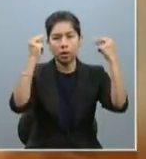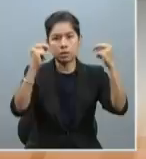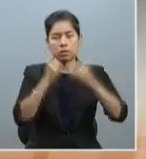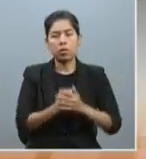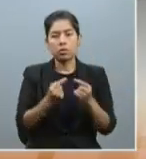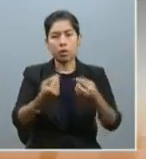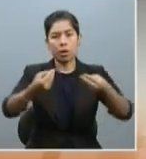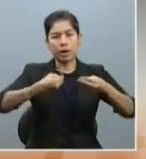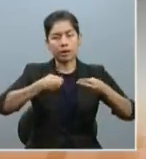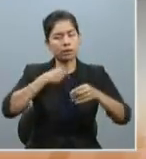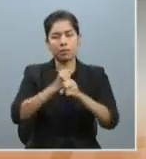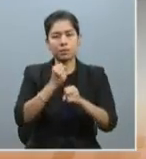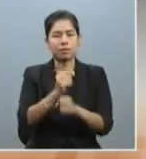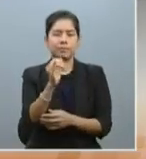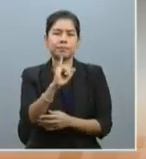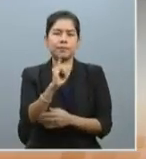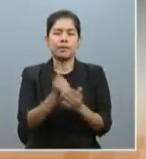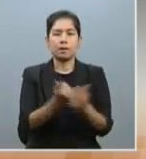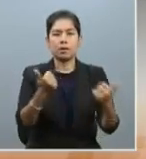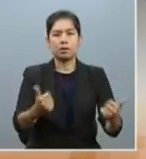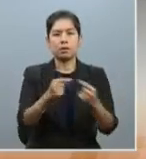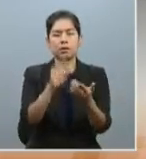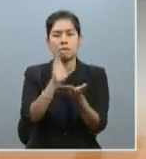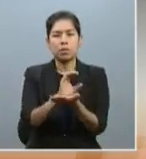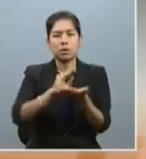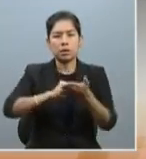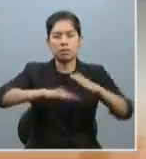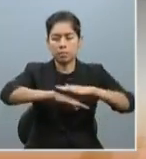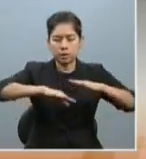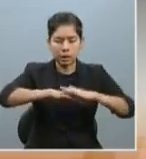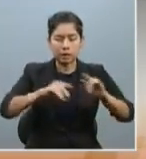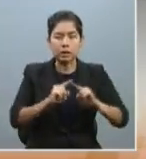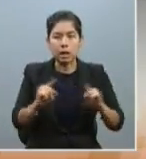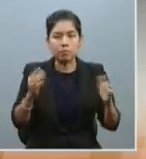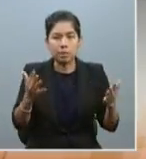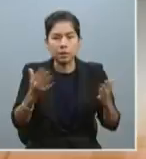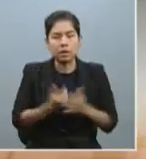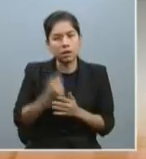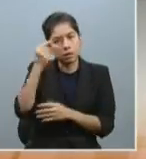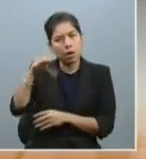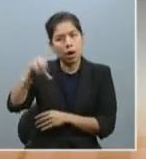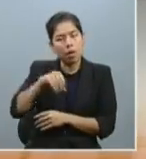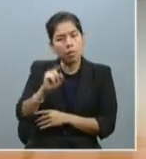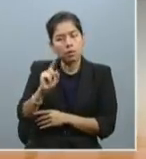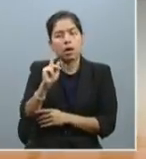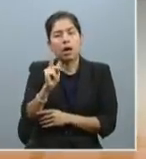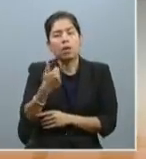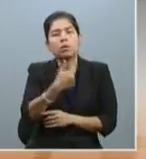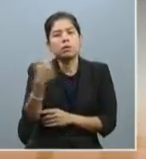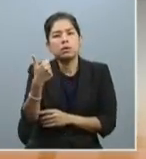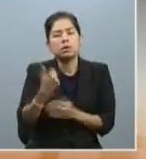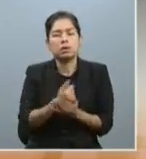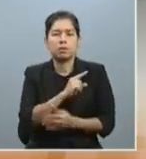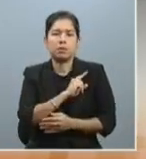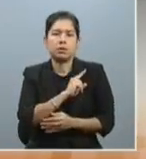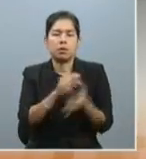การมาแต่อย่างใดนะคะเรื่องนี้ทางตำรวจไม่มีข้อมูลรายละเอียดที่ออกมานั้นอาจจะได้มาจากหน่วยงานความมั่นคงอื่นๆที่รับผิดช